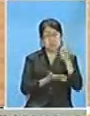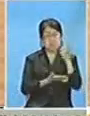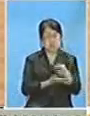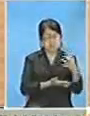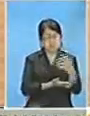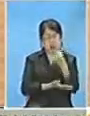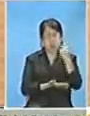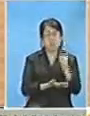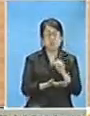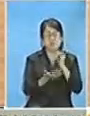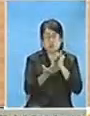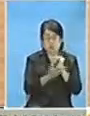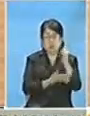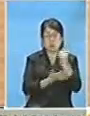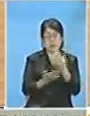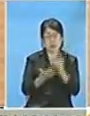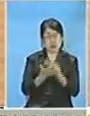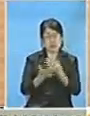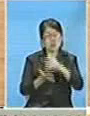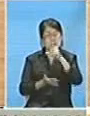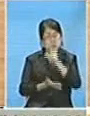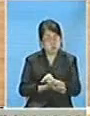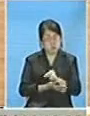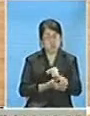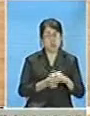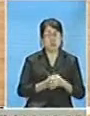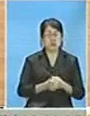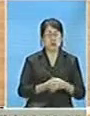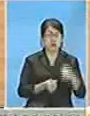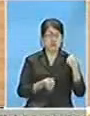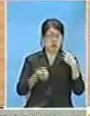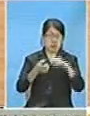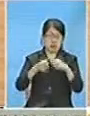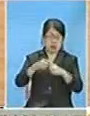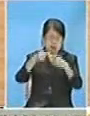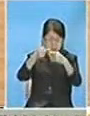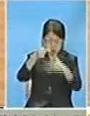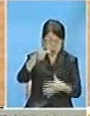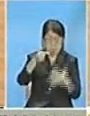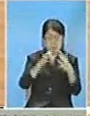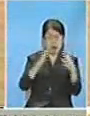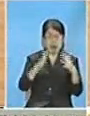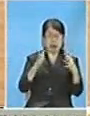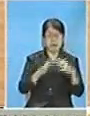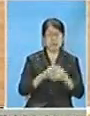แล้วราคาถูกกว่าหน่วยงานอื่นด้วยซ้ำไปไม่จะมีเรื่องอื่นๆมากมาย